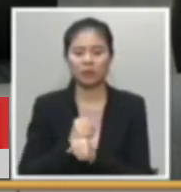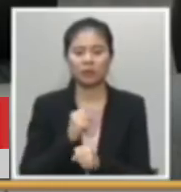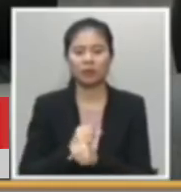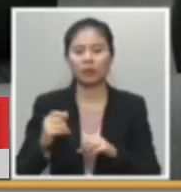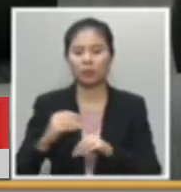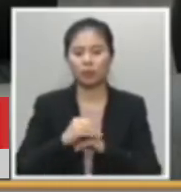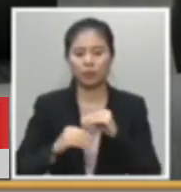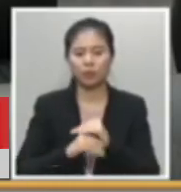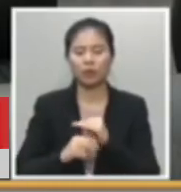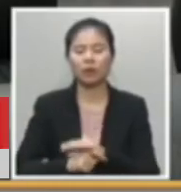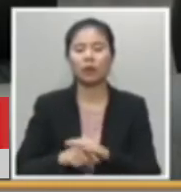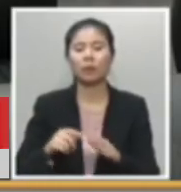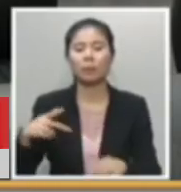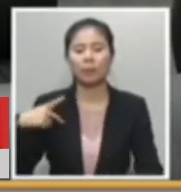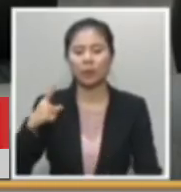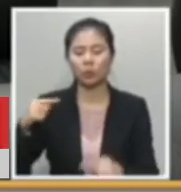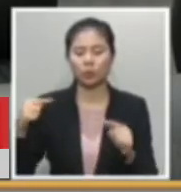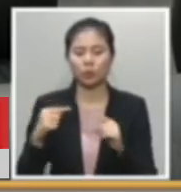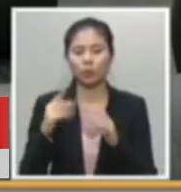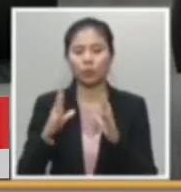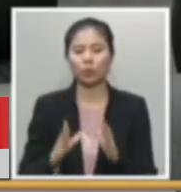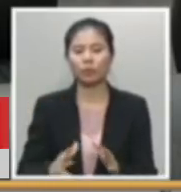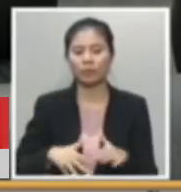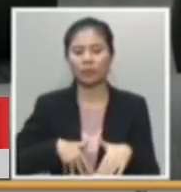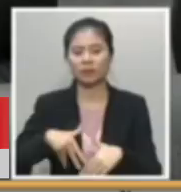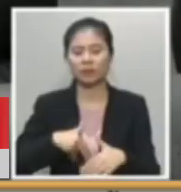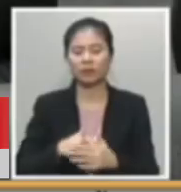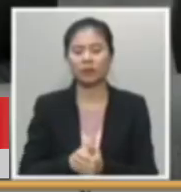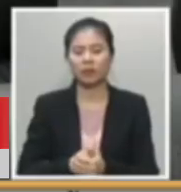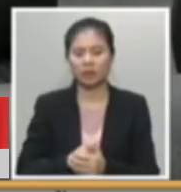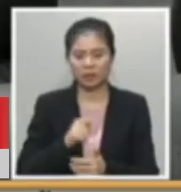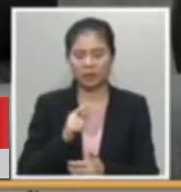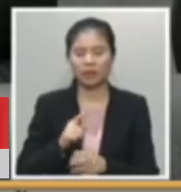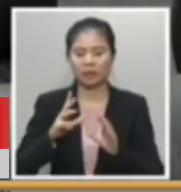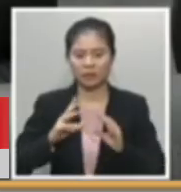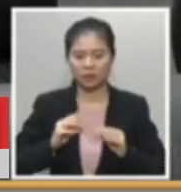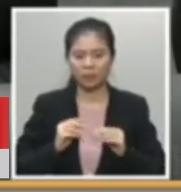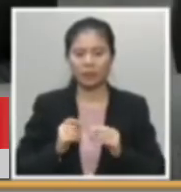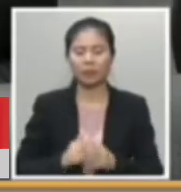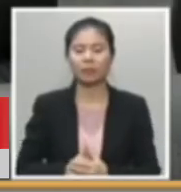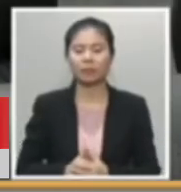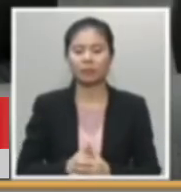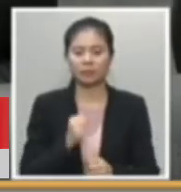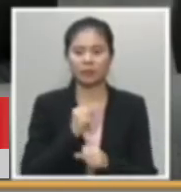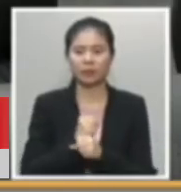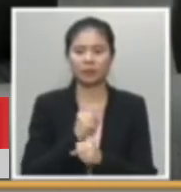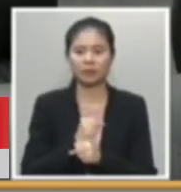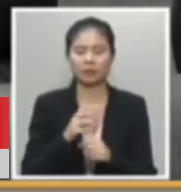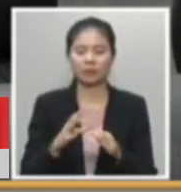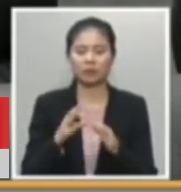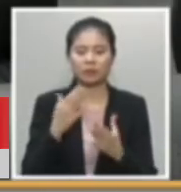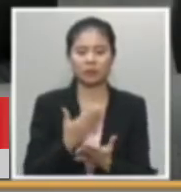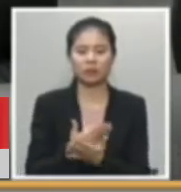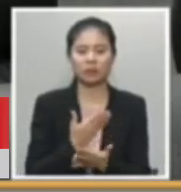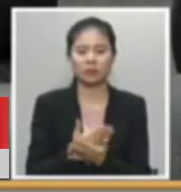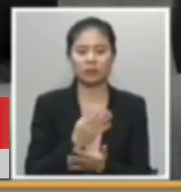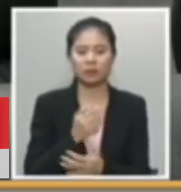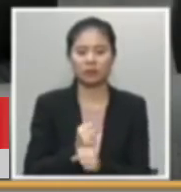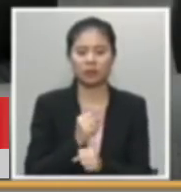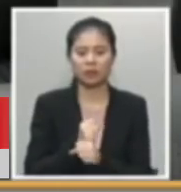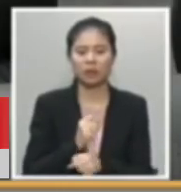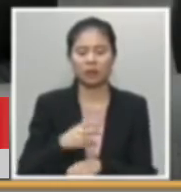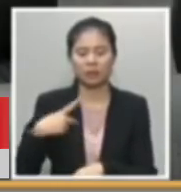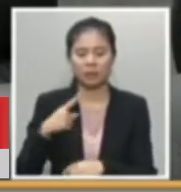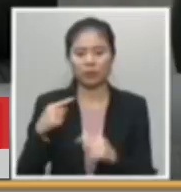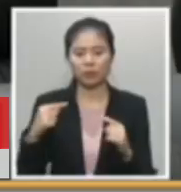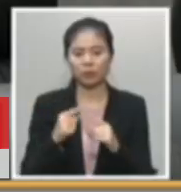ชน์กับพี่น้องประชาชนอย่างนี้พอรับได้พอไหวอยู่ครับในการที่จะนำงบประมาณเหล่านี้มาใช้ให้เกิดประโยชน์สุด